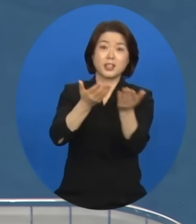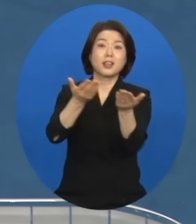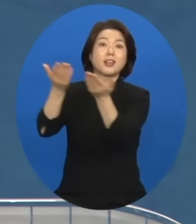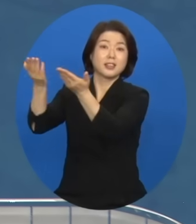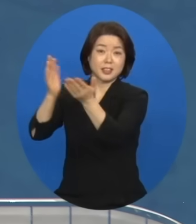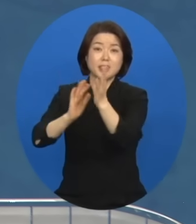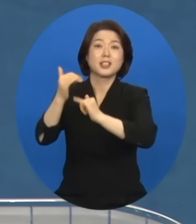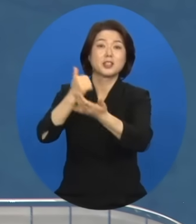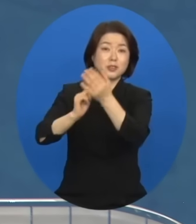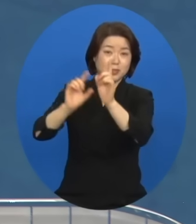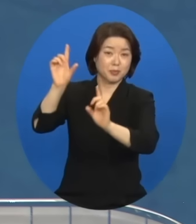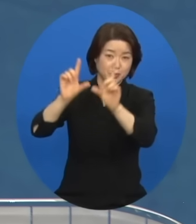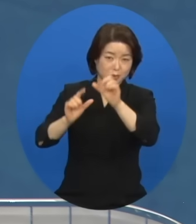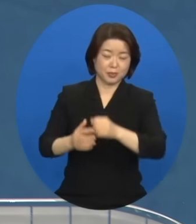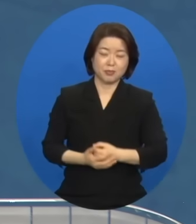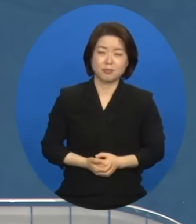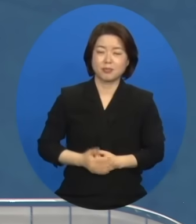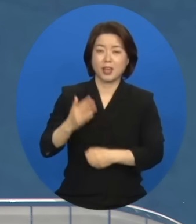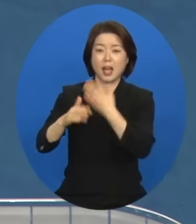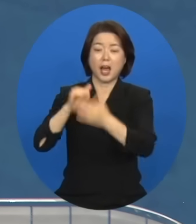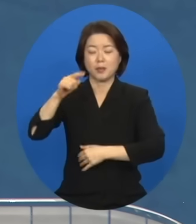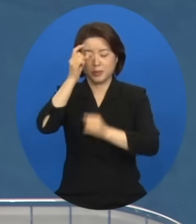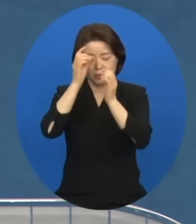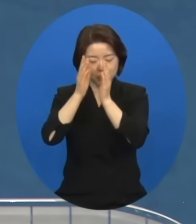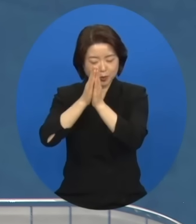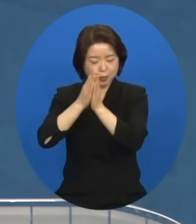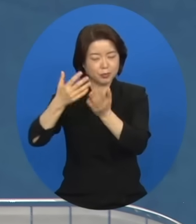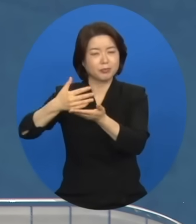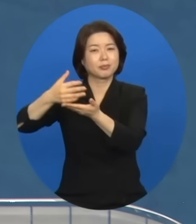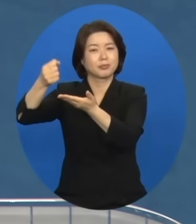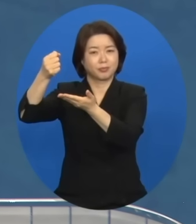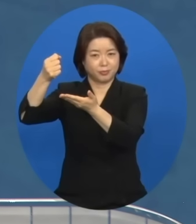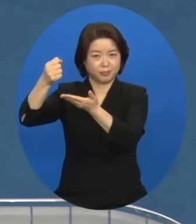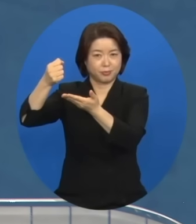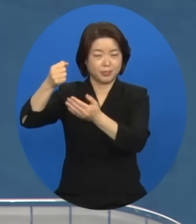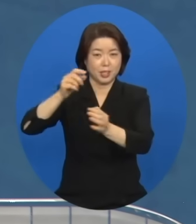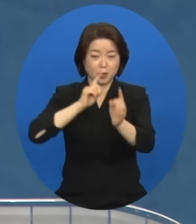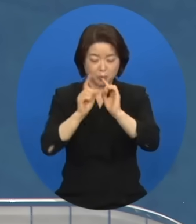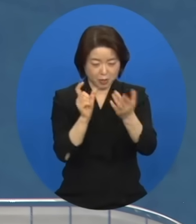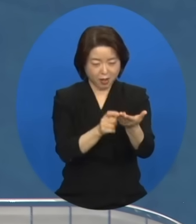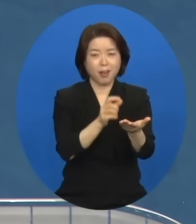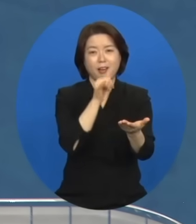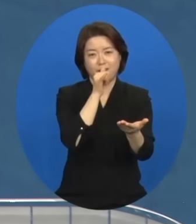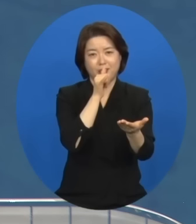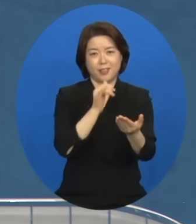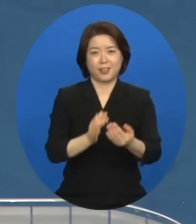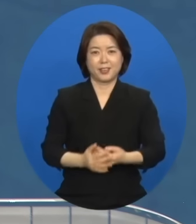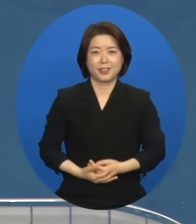그래서 하나님께서 그 기도를 들으셨다고 그렇게 말씀하십니다.